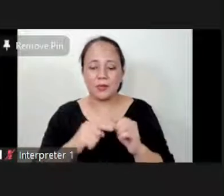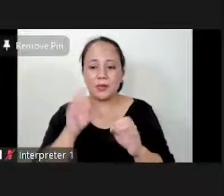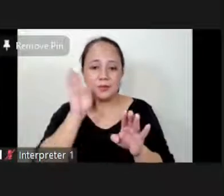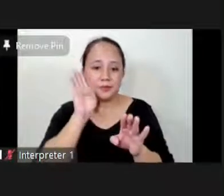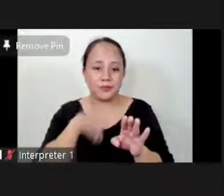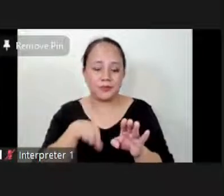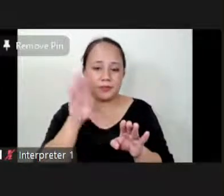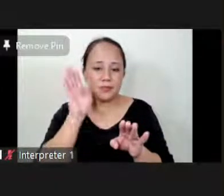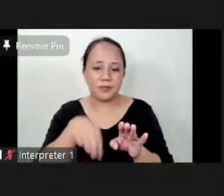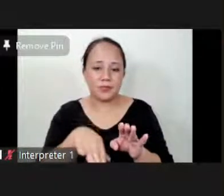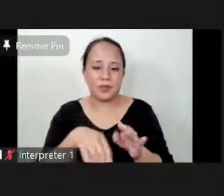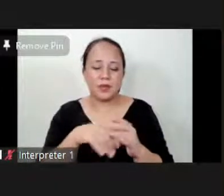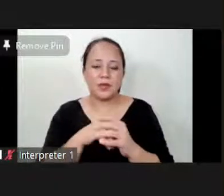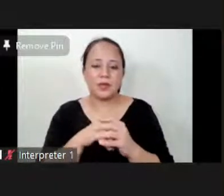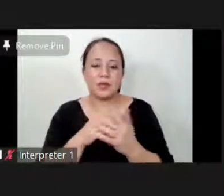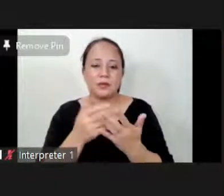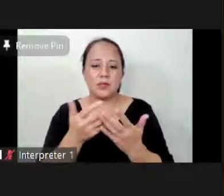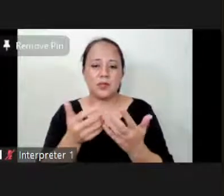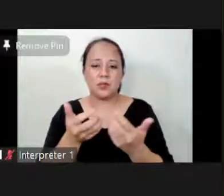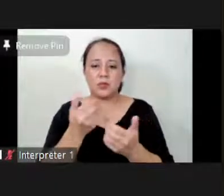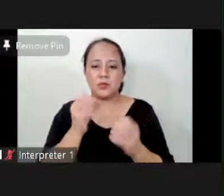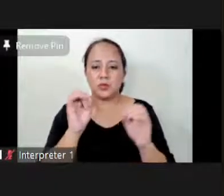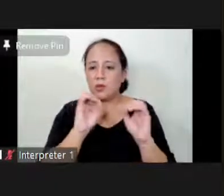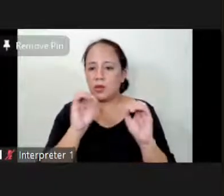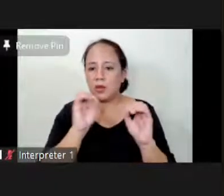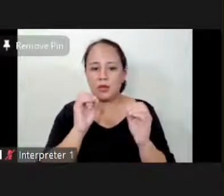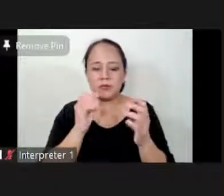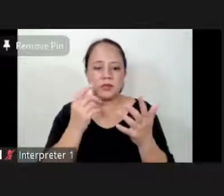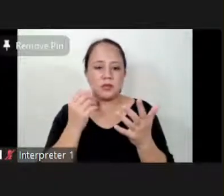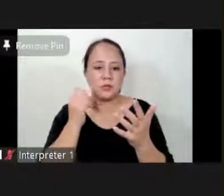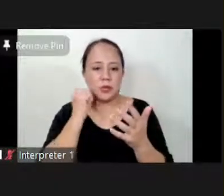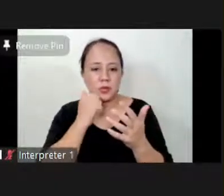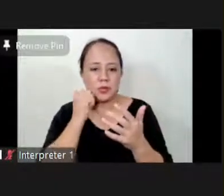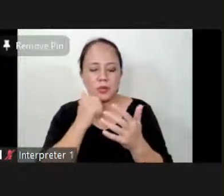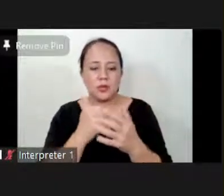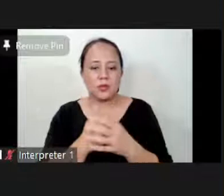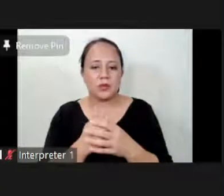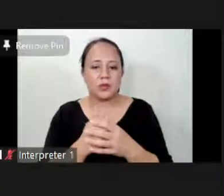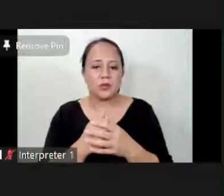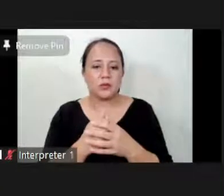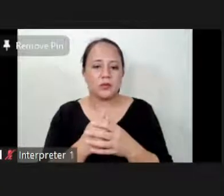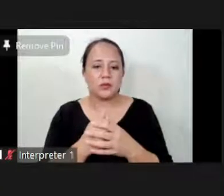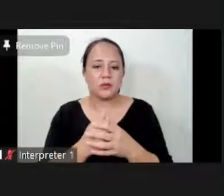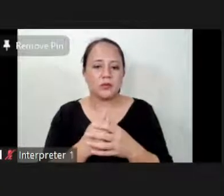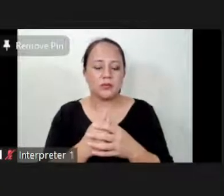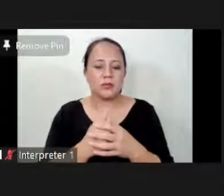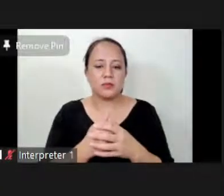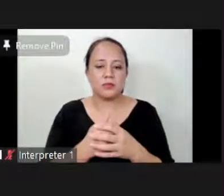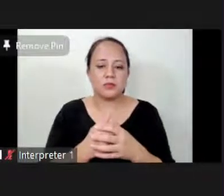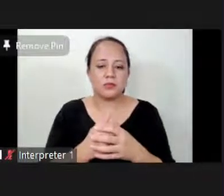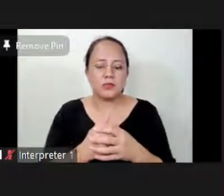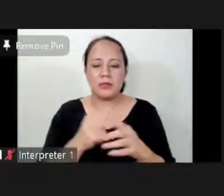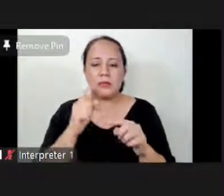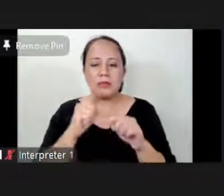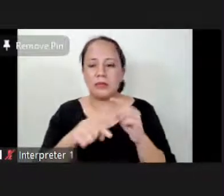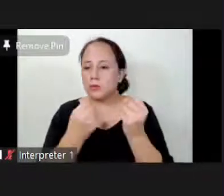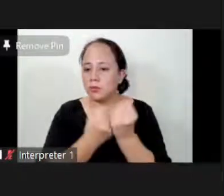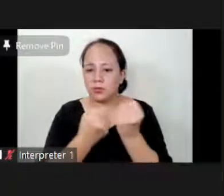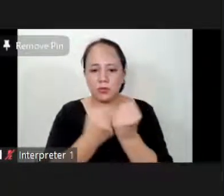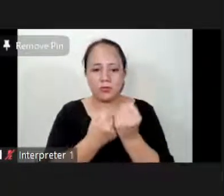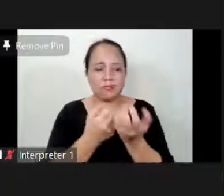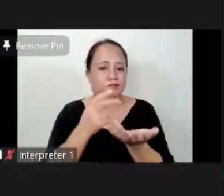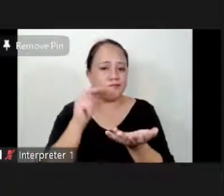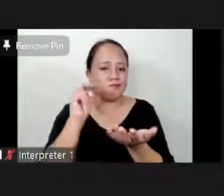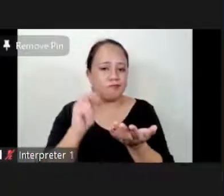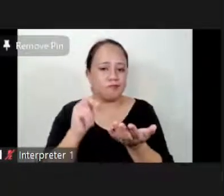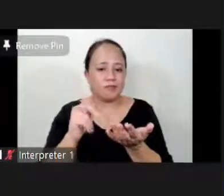mga kapatid na halos sa pang-araw-araw, wala sila, hindi na nila mapunan yung